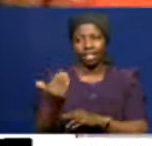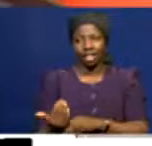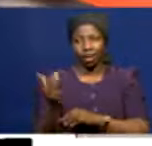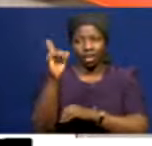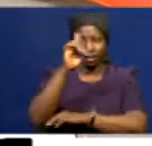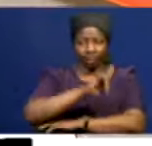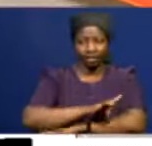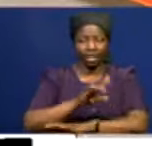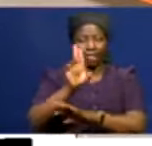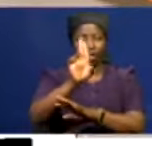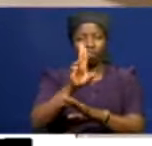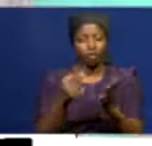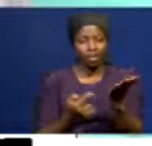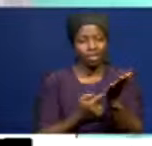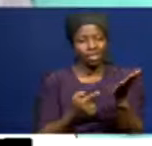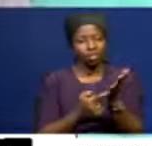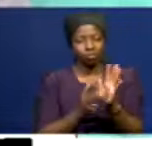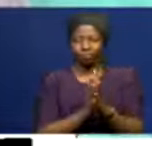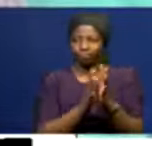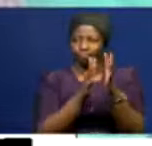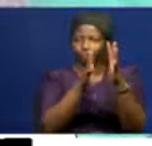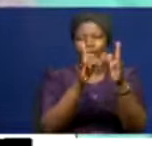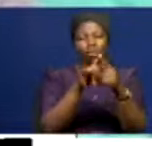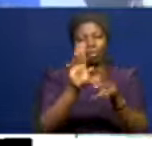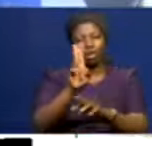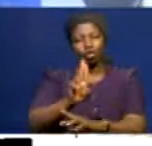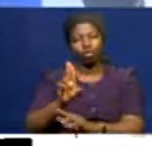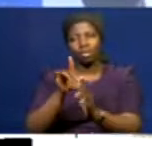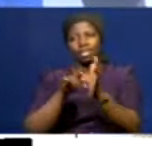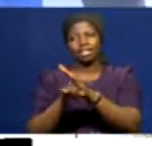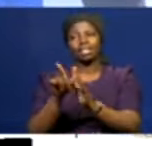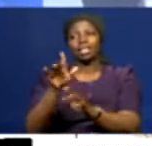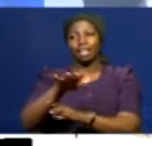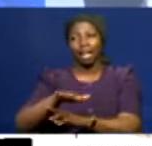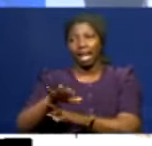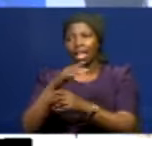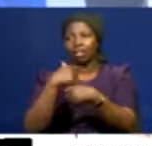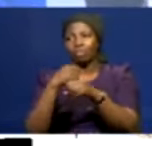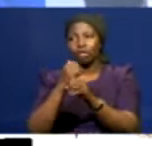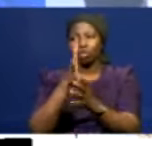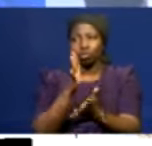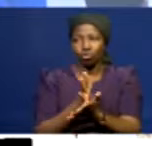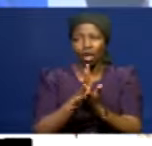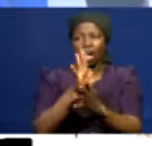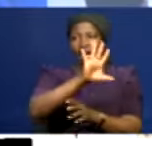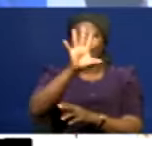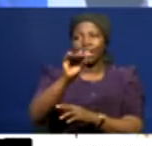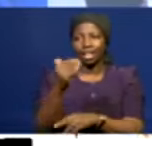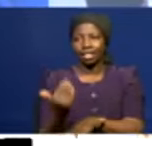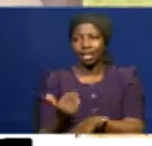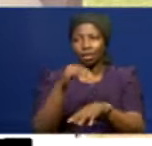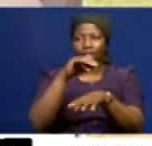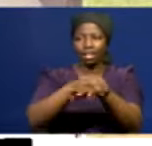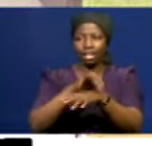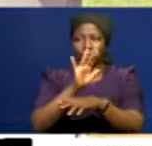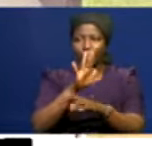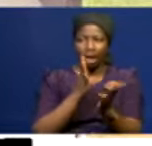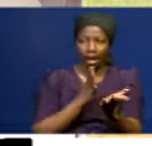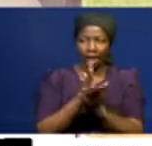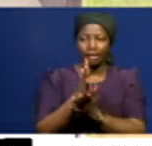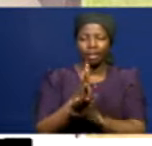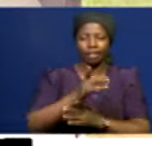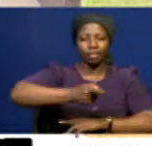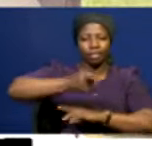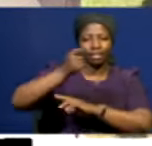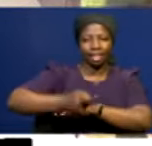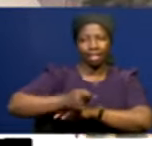ya kidijitali yakipigiwa debe kutumiwa katika shughuli za kuhakikisha mtoto wa Kiafrika anapata haki zake. Hakimu Teresa